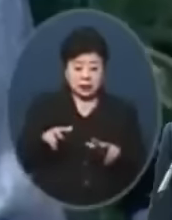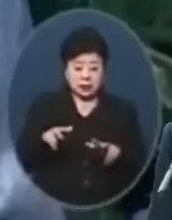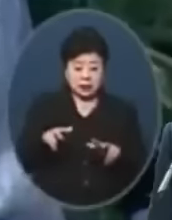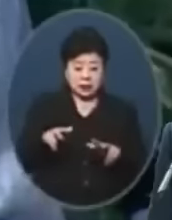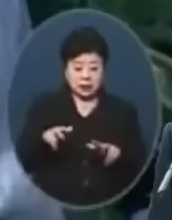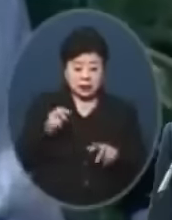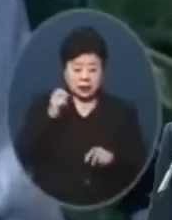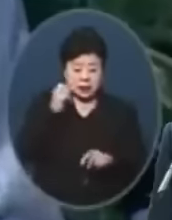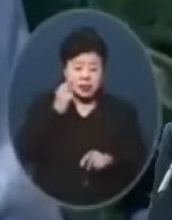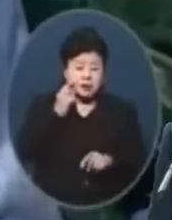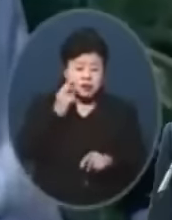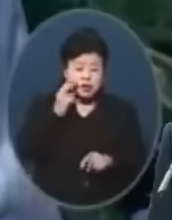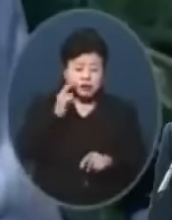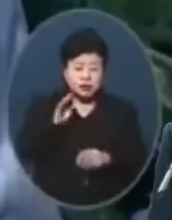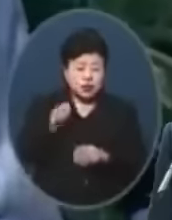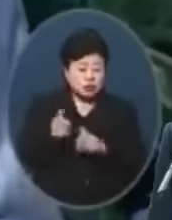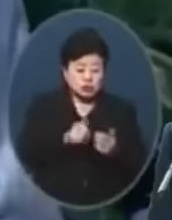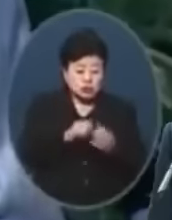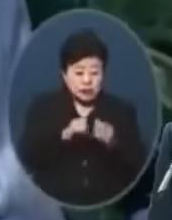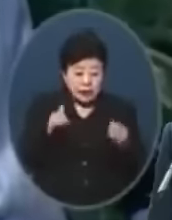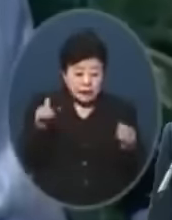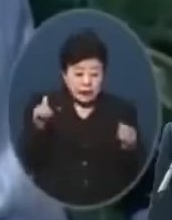1, 2분 이내에 죽을 사람이